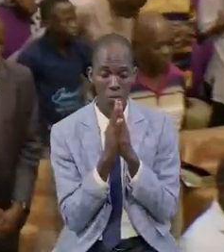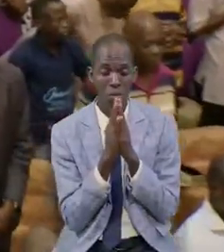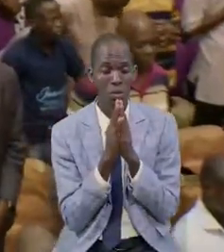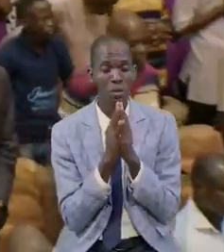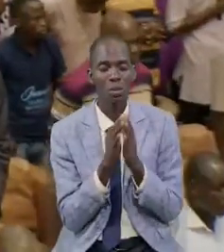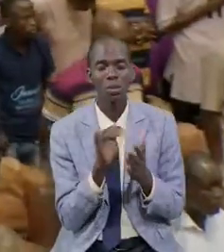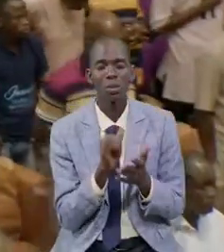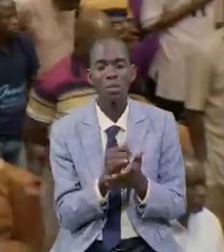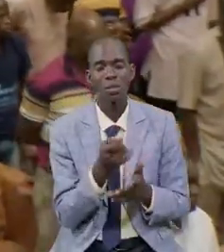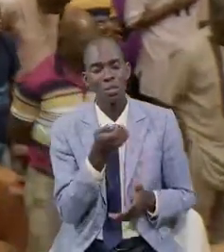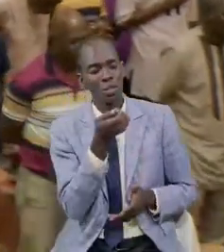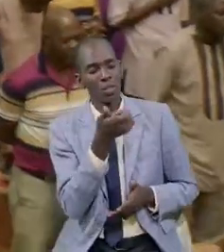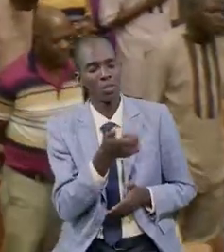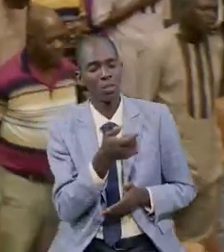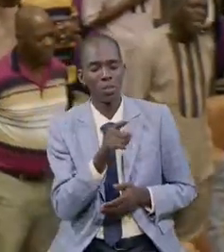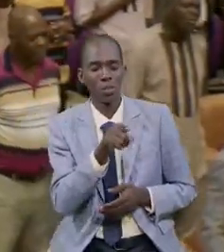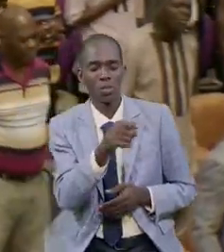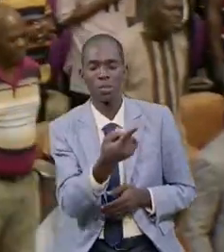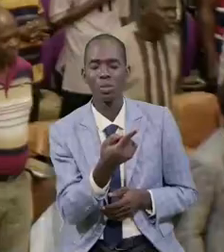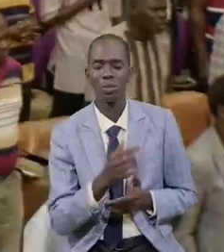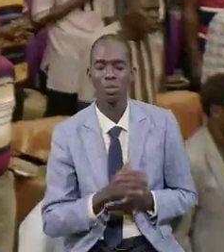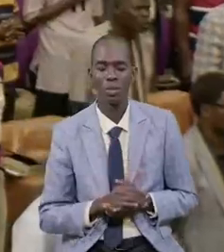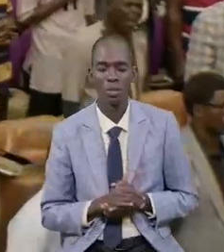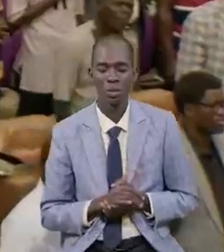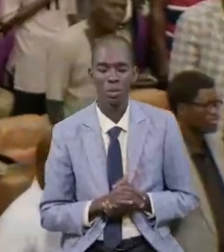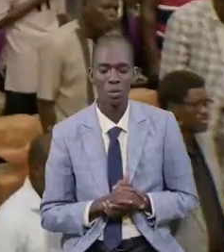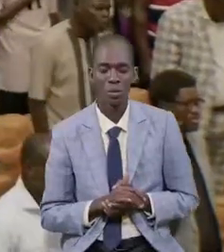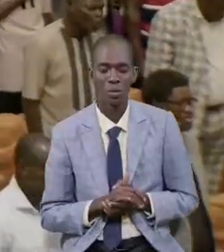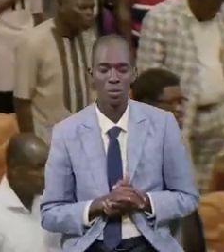une petite insulte,